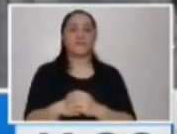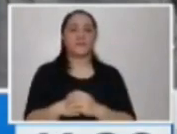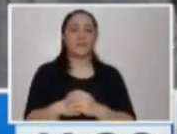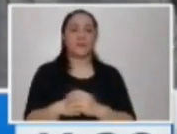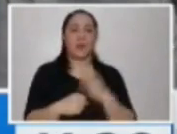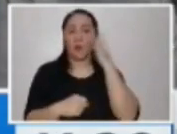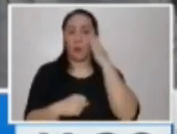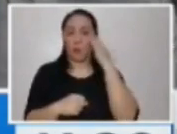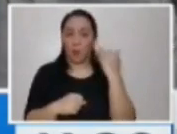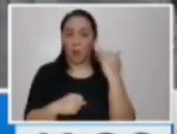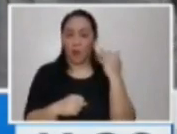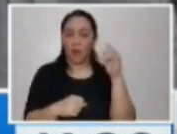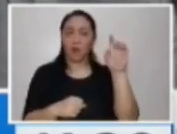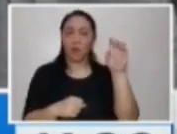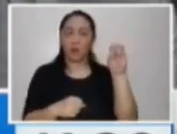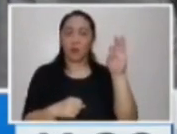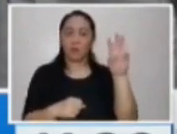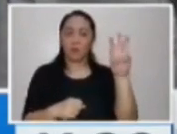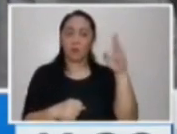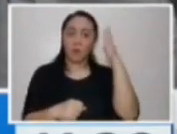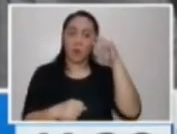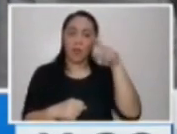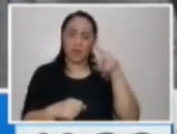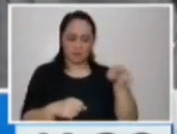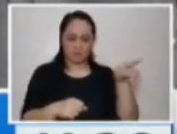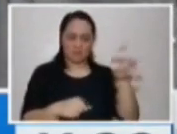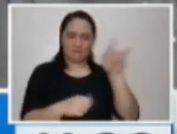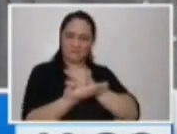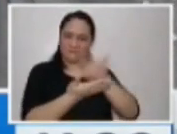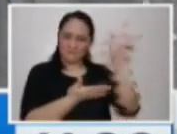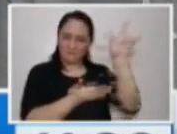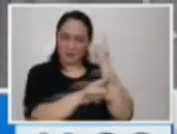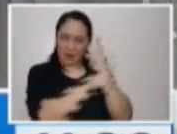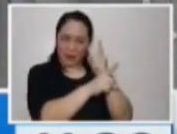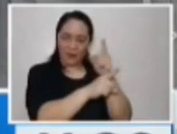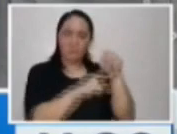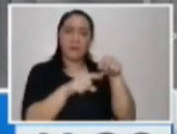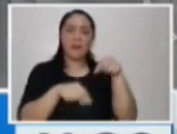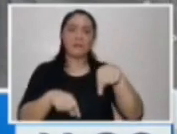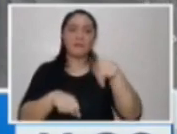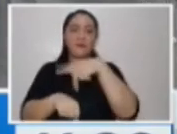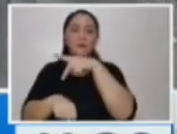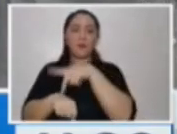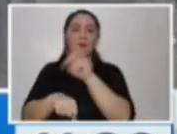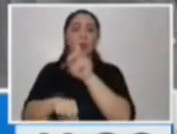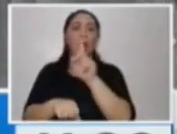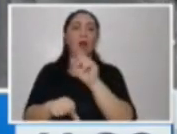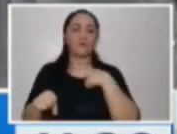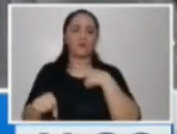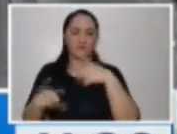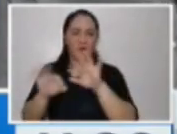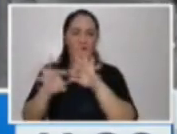ng pagbabayad, lalo na sa panahon ng transition period nito? Meron daw po bang ibibigay na grace